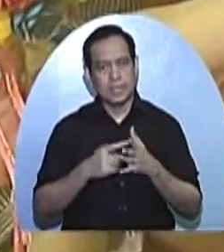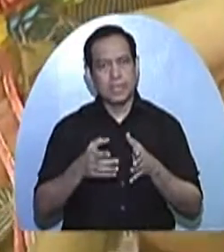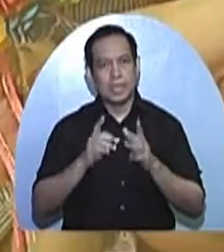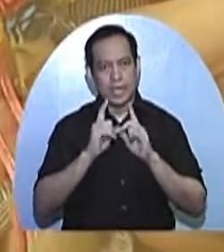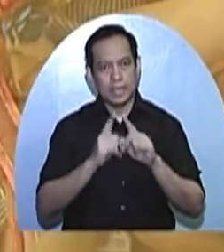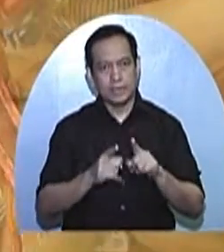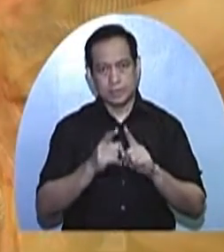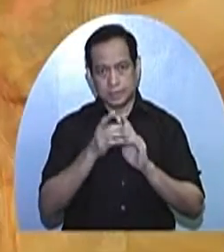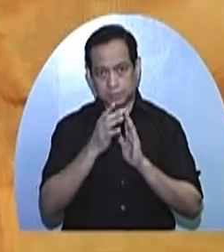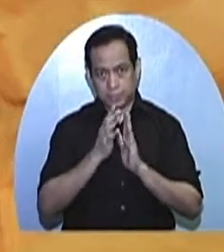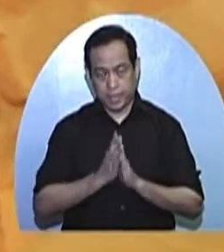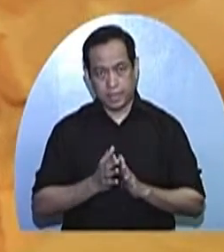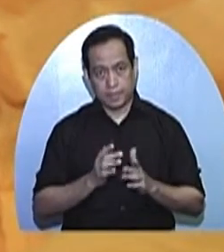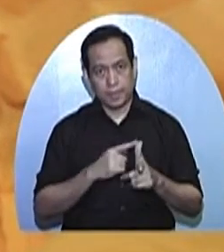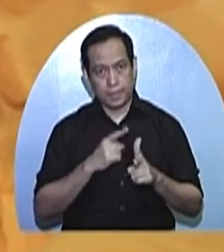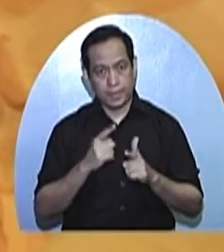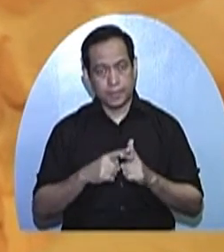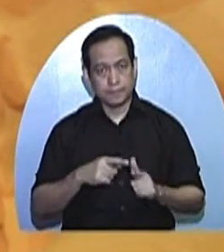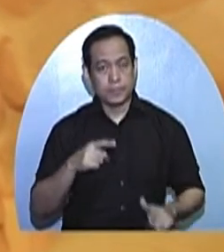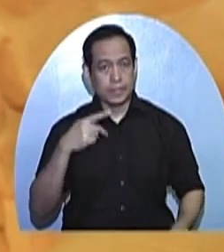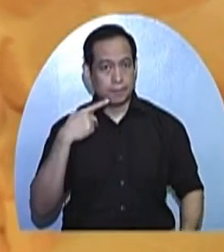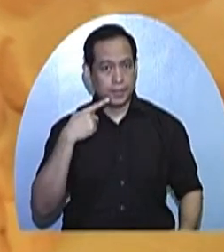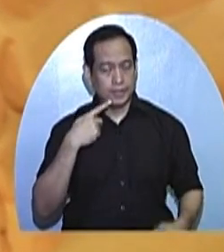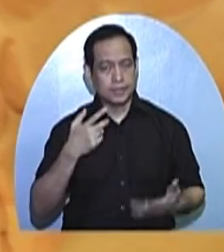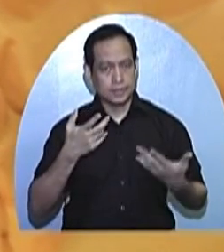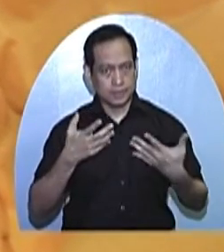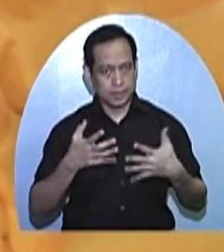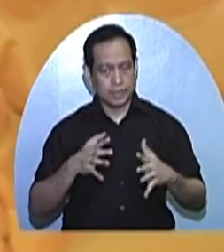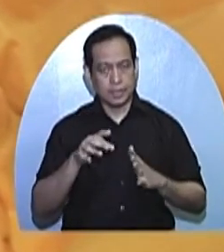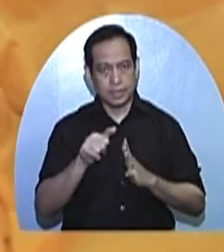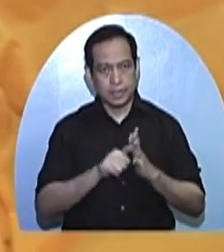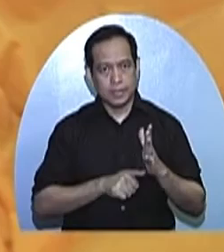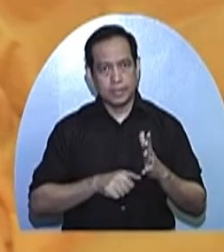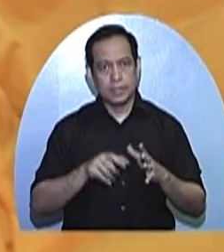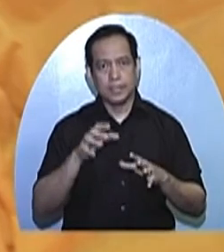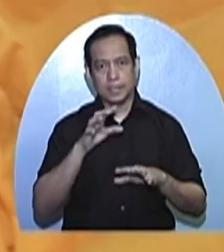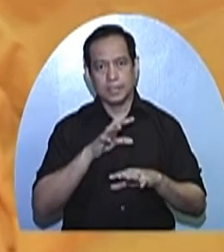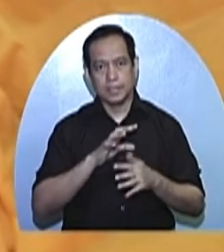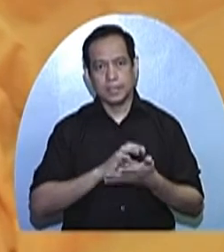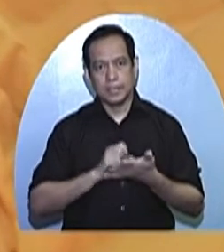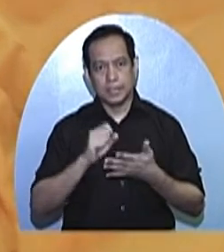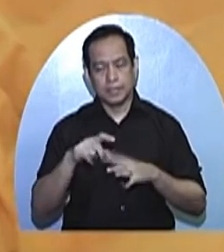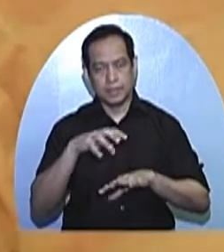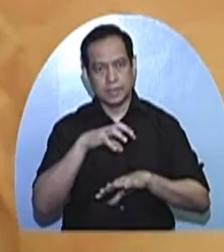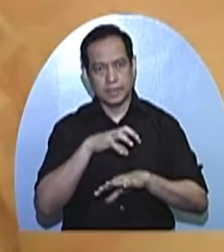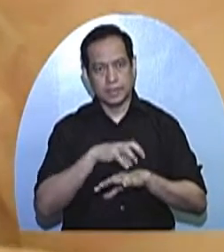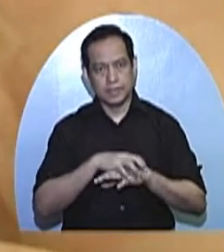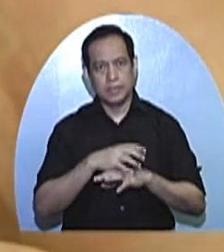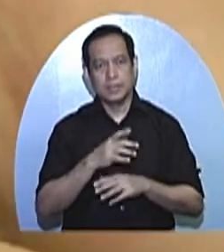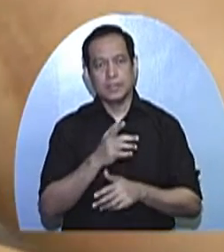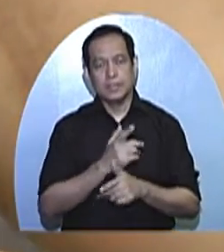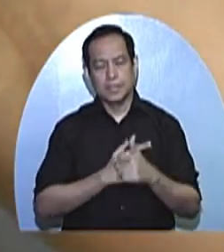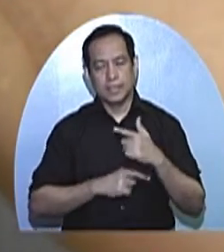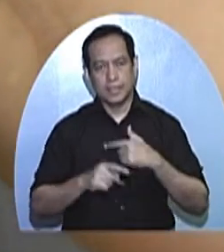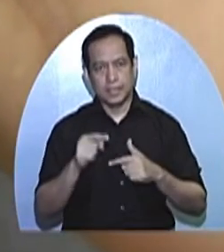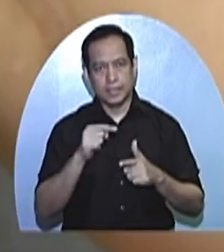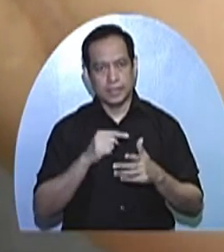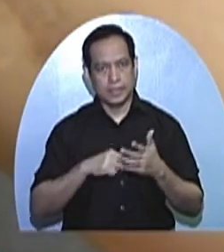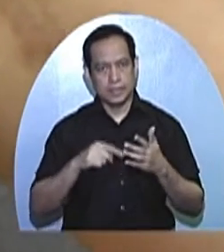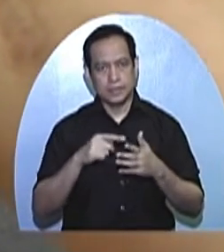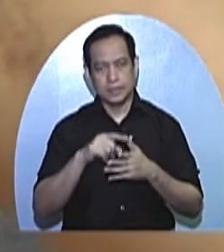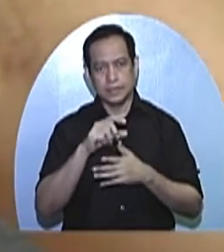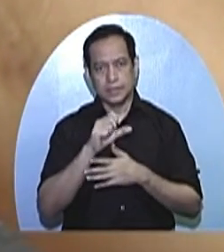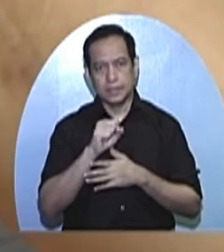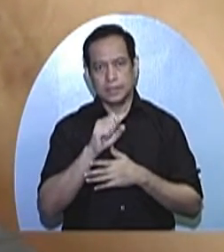dalangin. Di naglaon, naoperahan si Princess. Tinanggal ang bukol sa kanyang binti. At ang peklat na